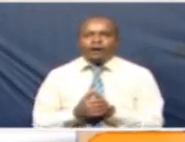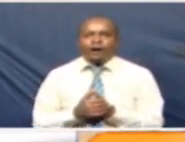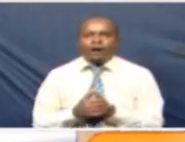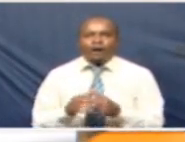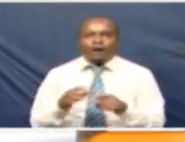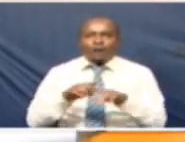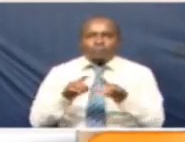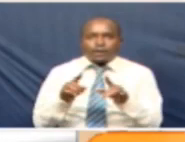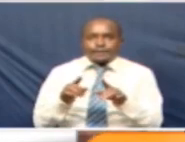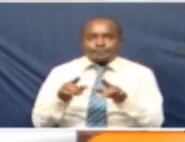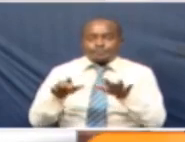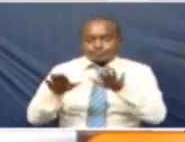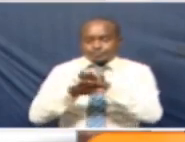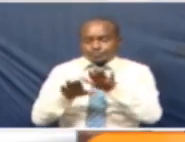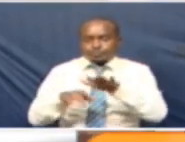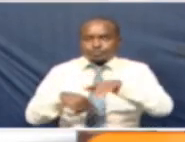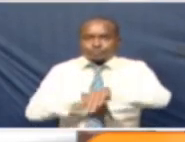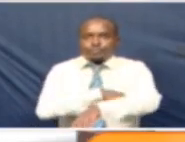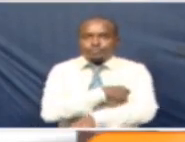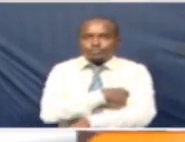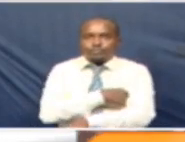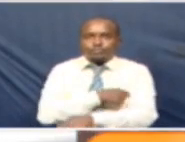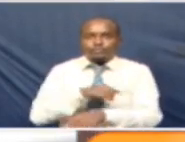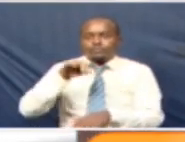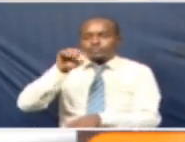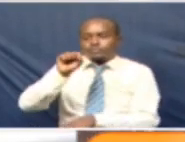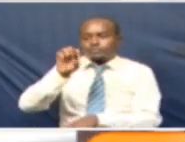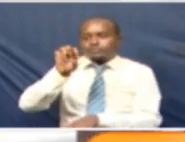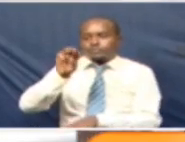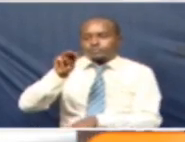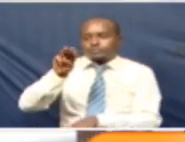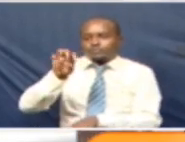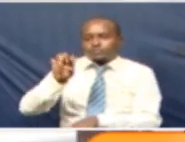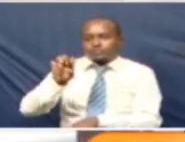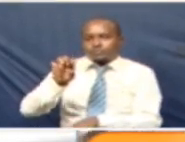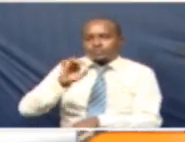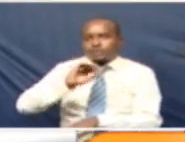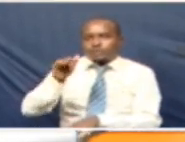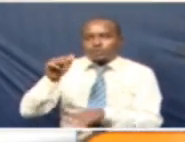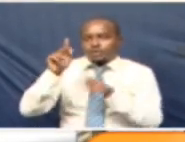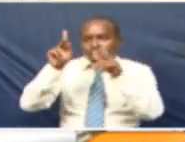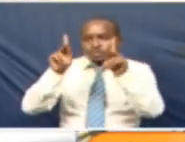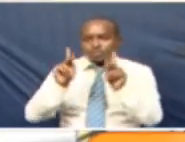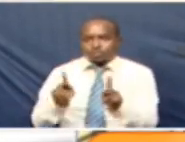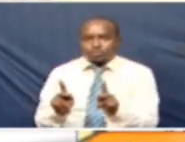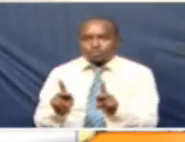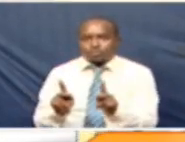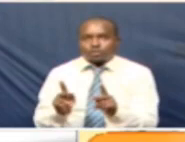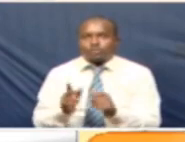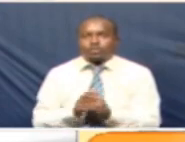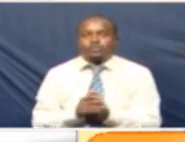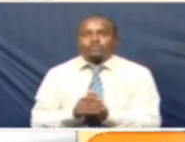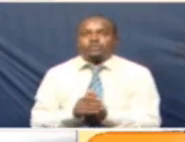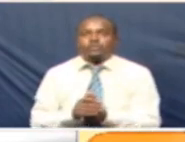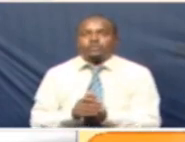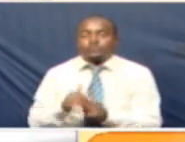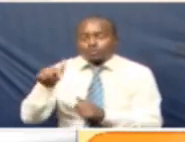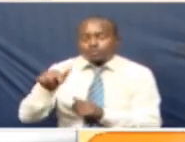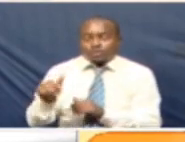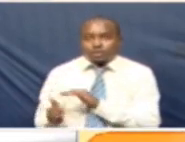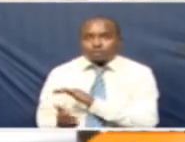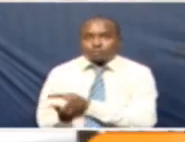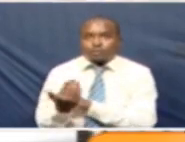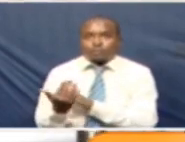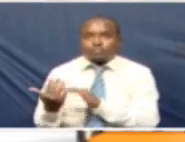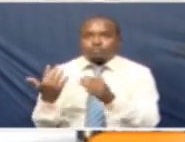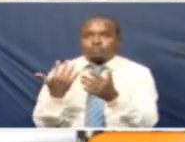Hatimaye naibu chifu katika gatuzi dogo la Seme, eneo la Angoa, kaunti ya Kisumu, Caleb Odundo Oyende, mapema leo ameshtakiwa